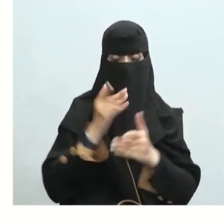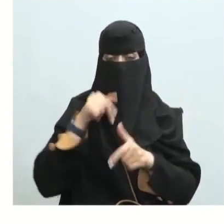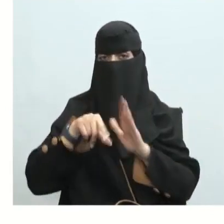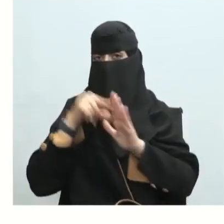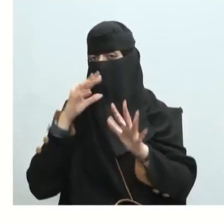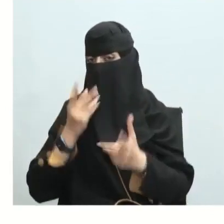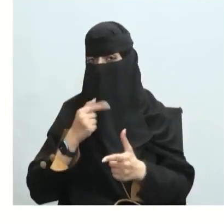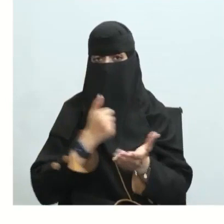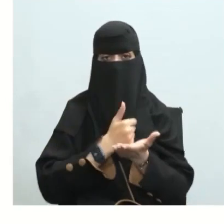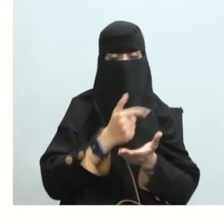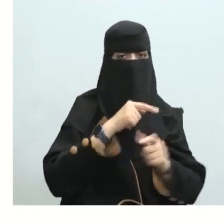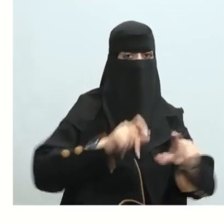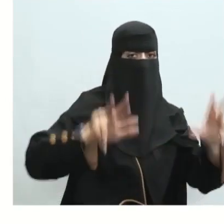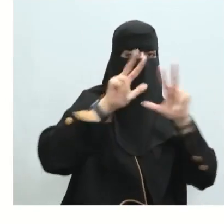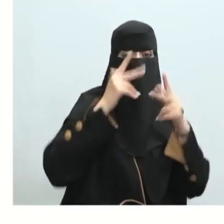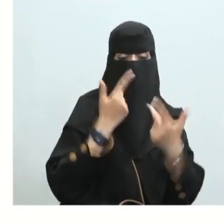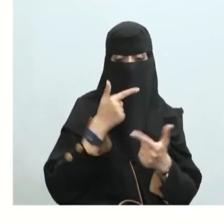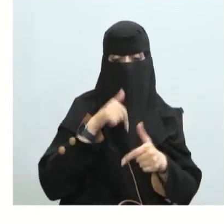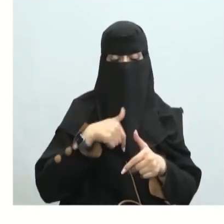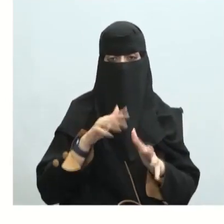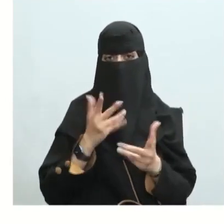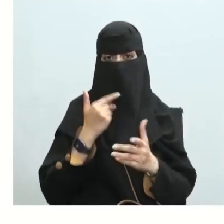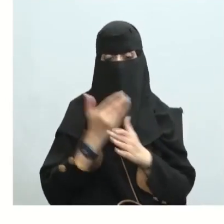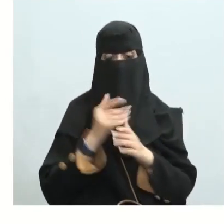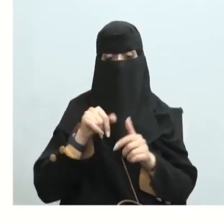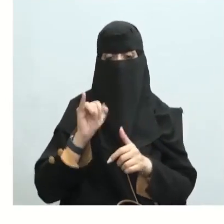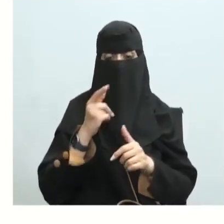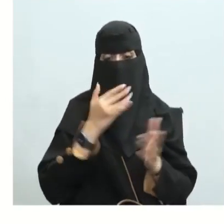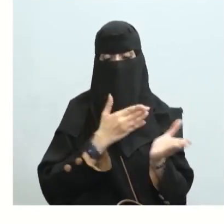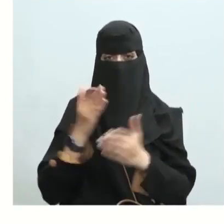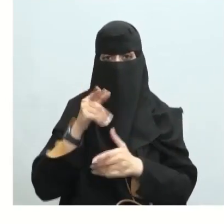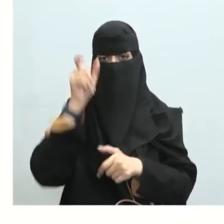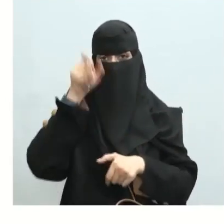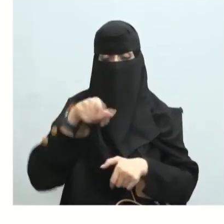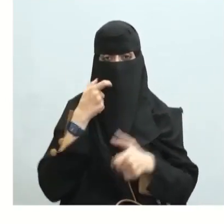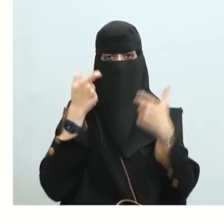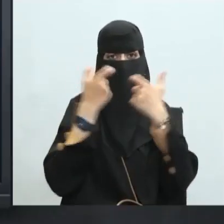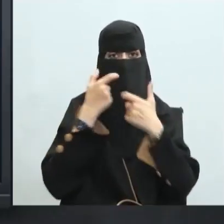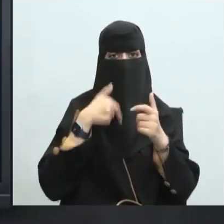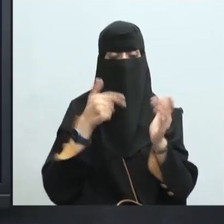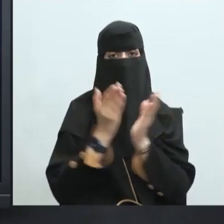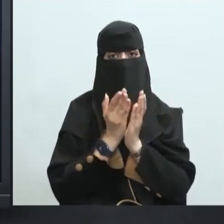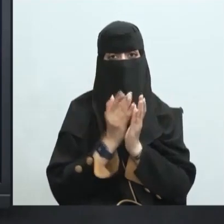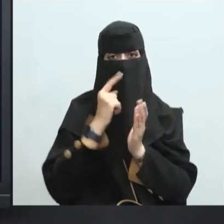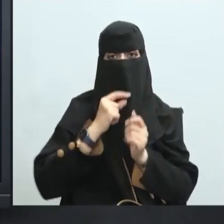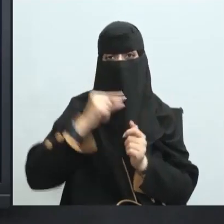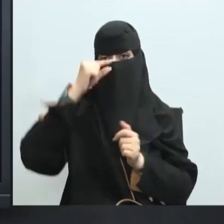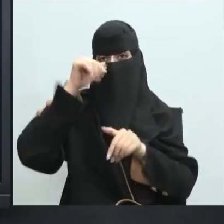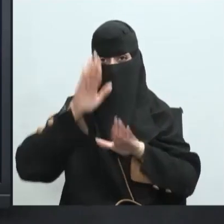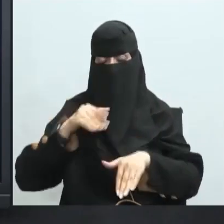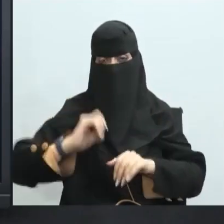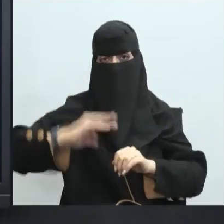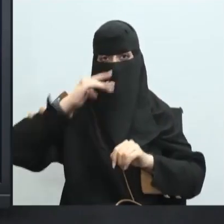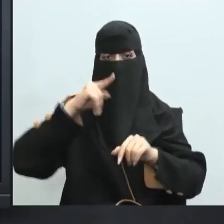اسلوب العرض ولماذا هنا الاسباب من تقول مثلا يحضر الحفل مشرف الدراسات الاسلاميه في مكتب